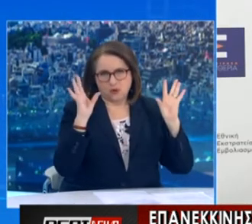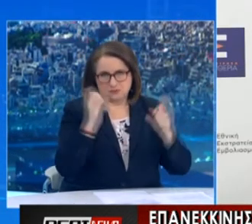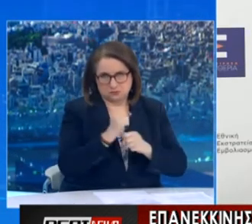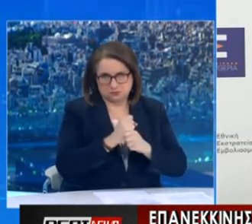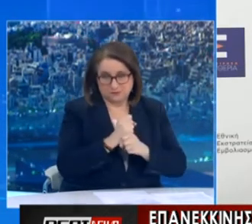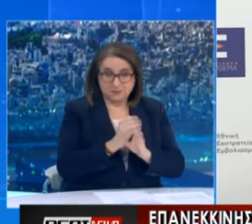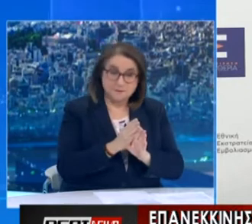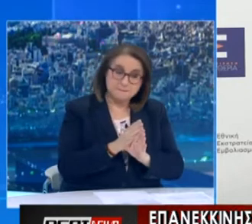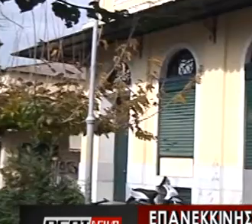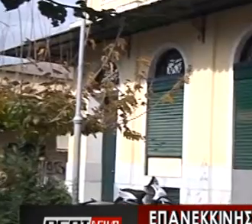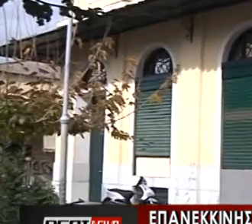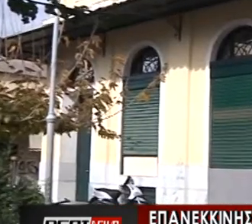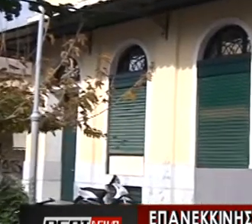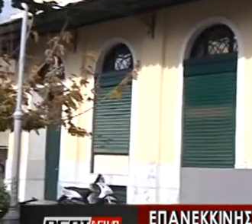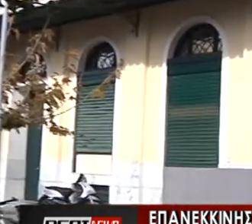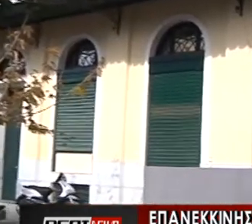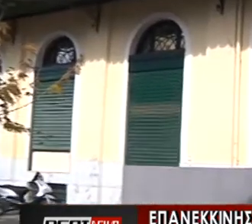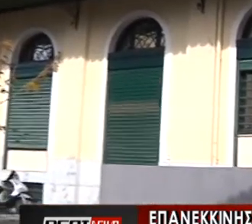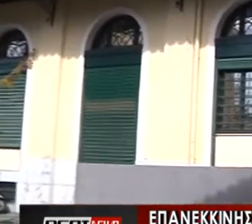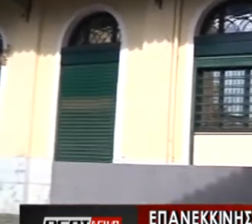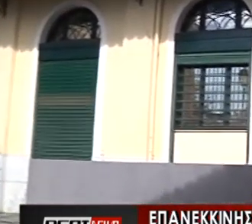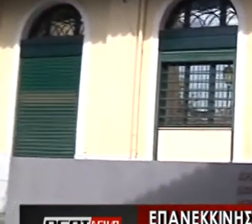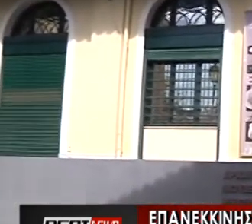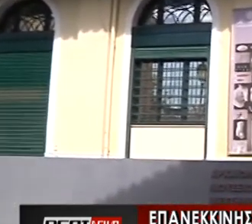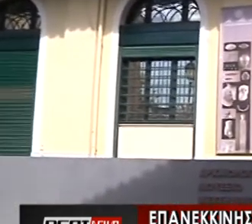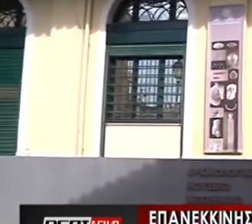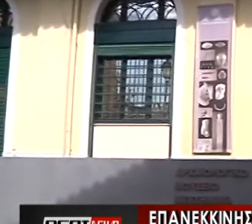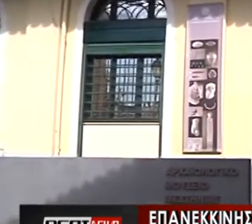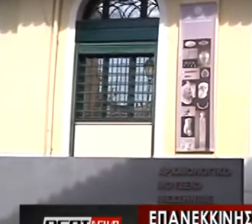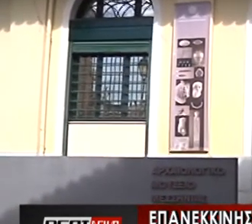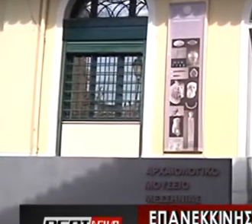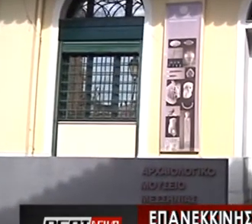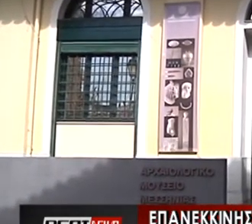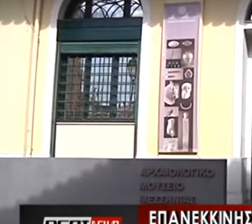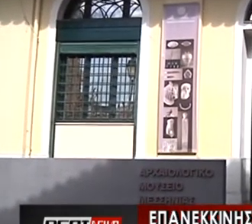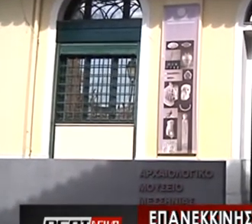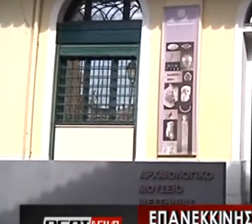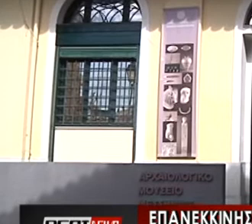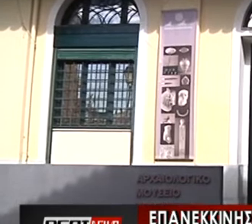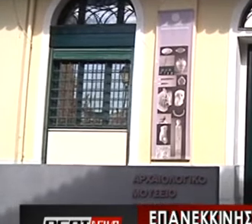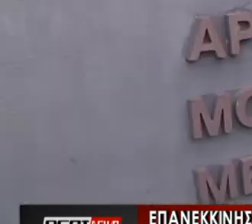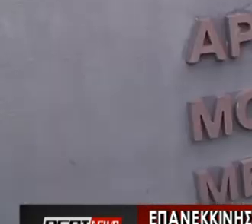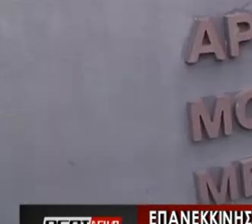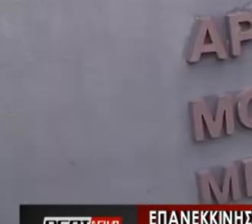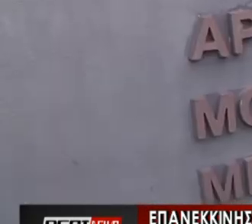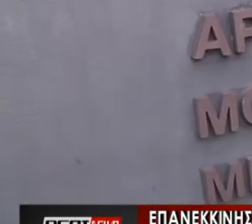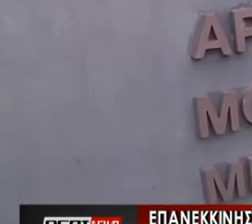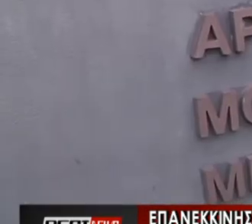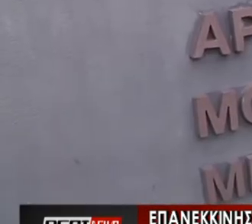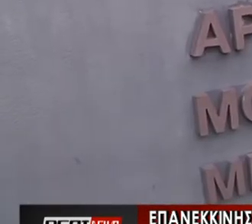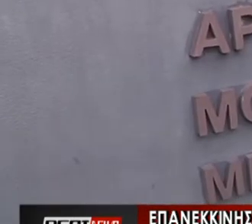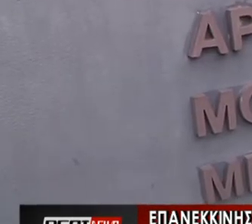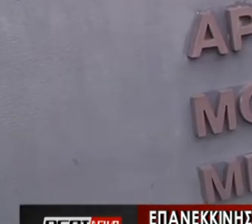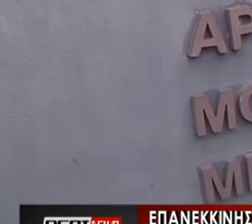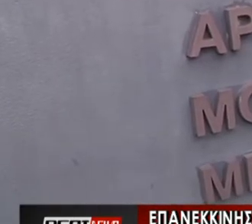των μαθημάτων της Δευτέρας και της Πέμπτης, δρώντας έτσι συμπληρωματικά στο εφιστάμενο υγειονομικό πρωτόκολλο, το οποίο μεταξύ άλλων περιλαμβάνει